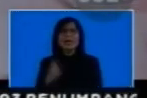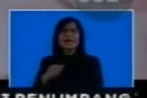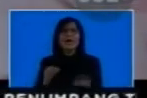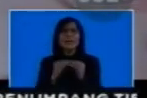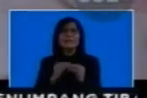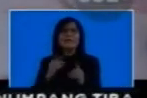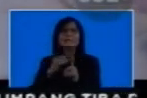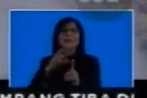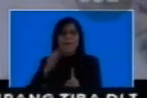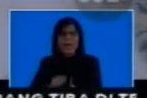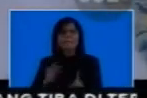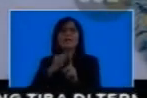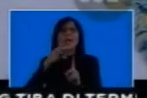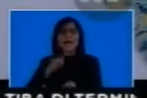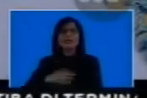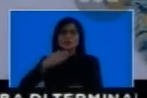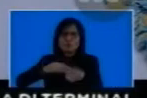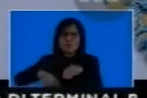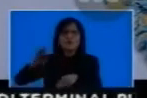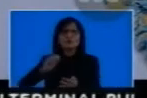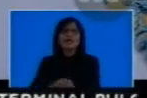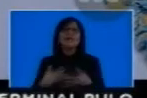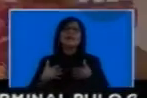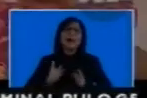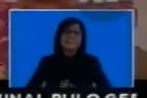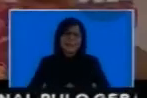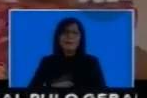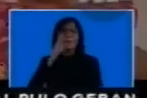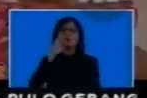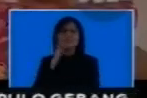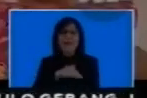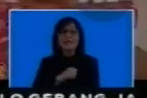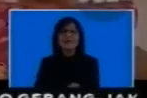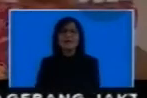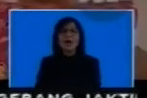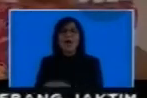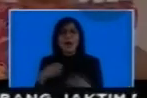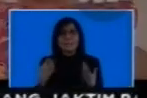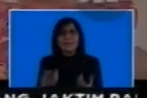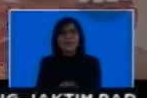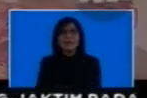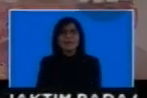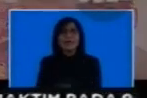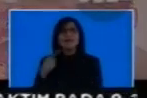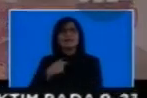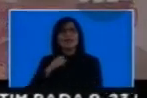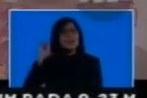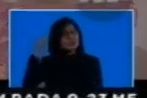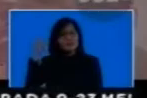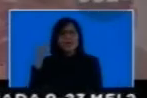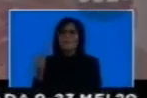Kita hanya mengerjakan PR dan PR terus. Capek, Pak, bosan. Apalagi kalau saya tidak